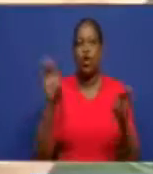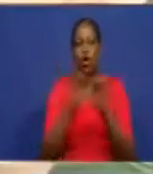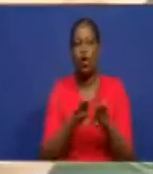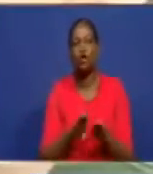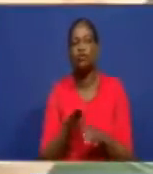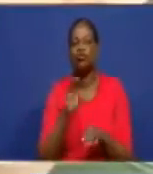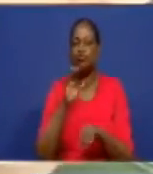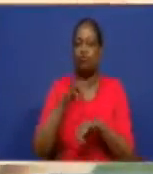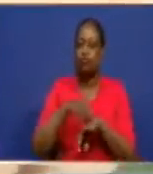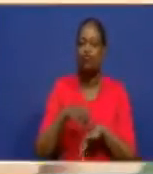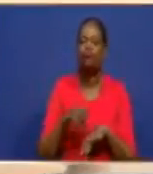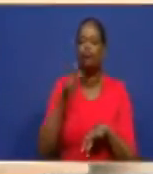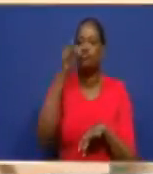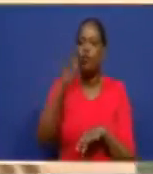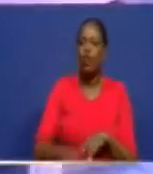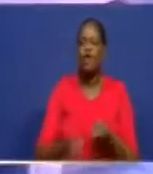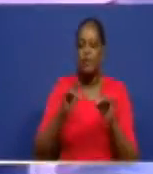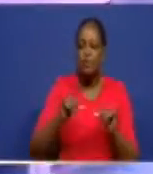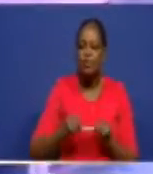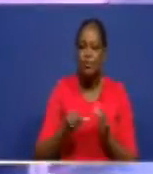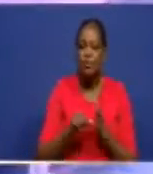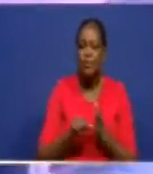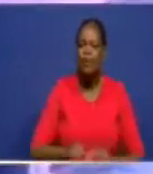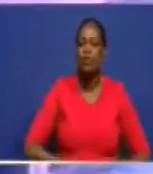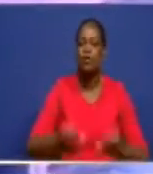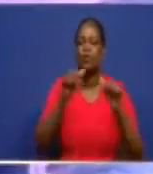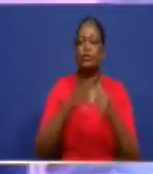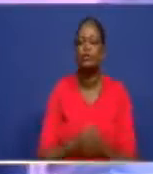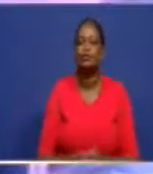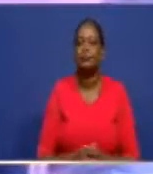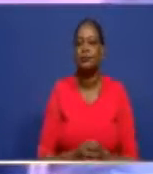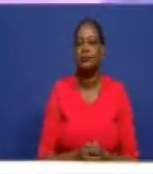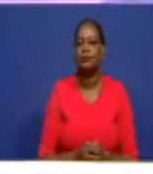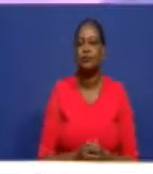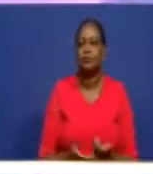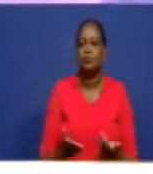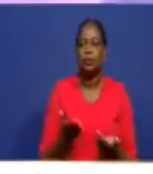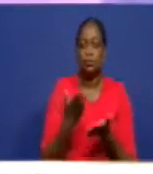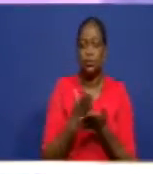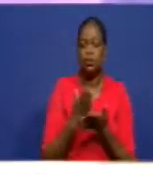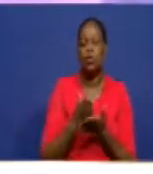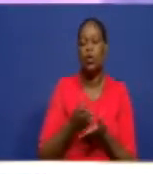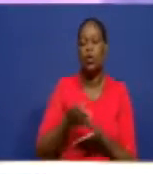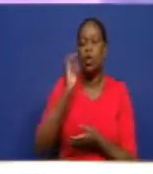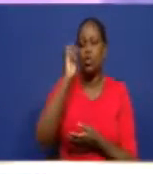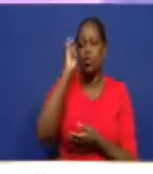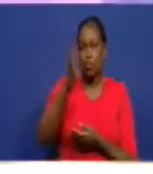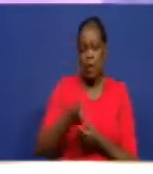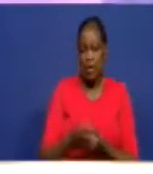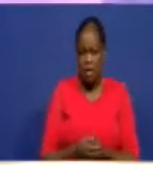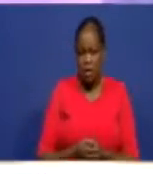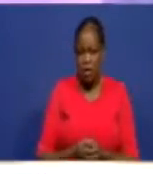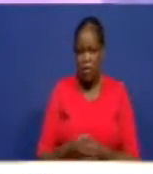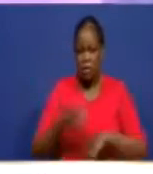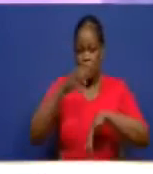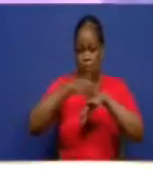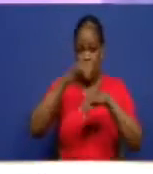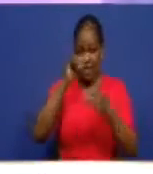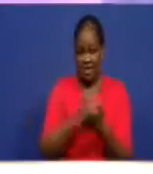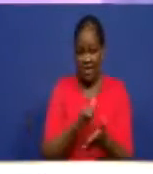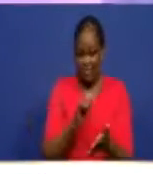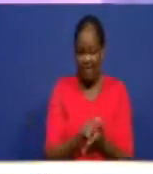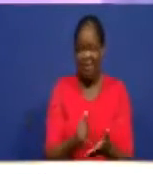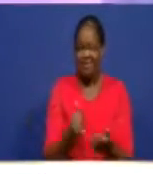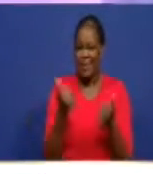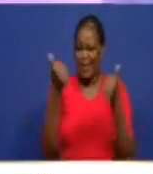the region if the trend continues. Jumamosi ikifika wiki hii inshallah, ile misikiti ambayo itakuwa